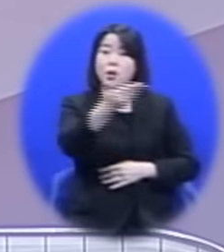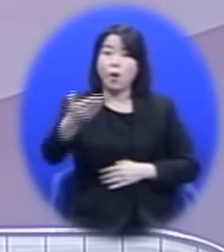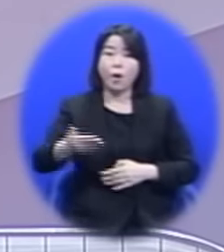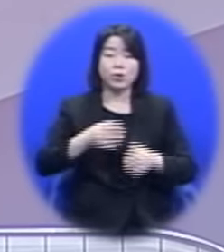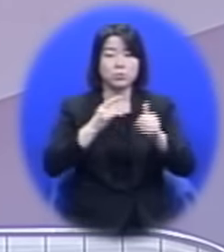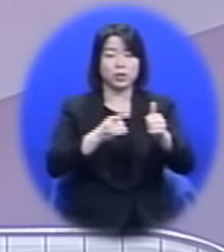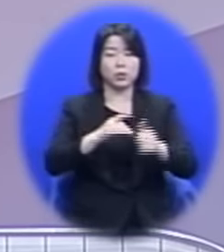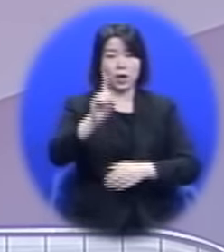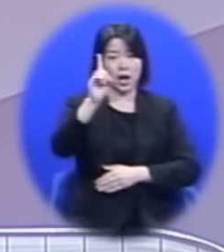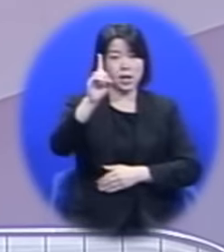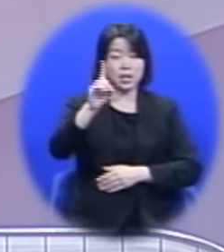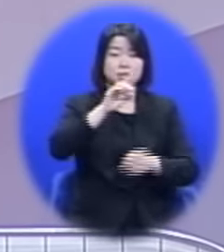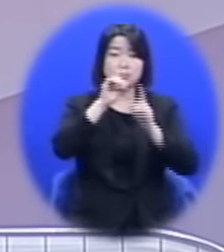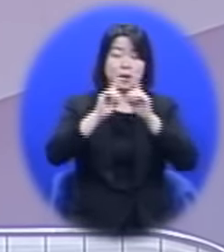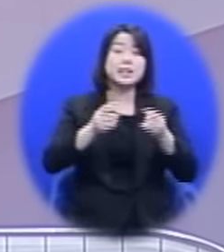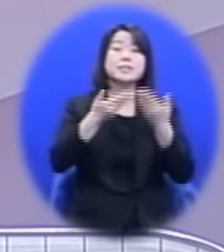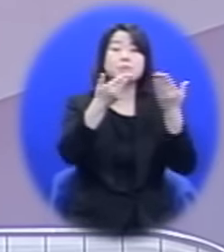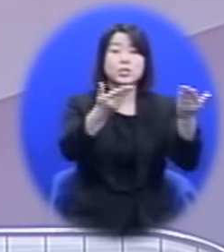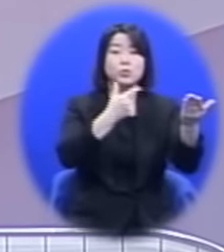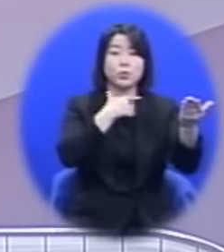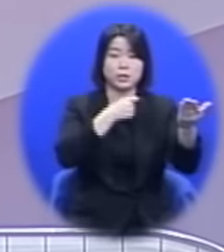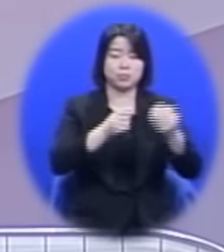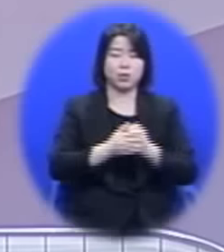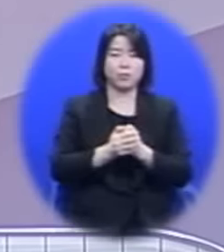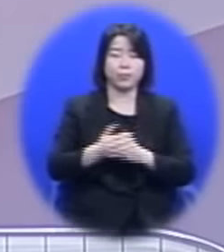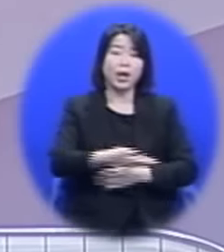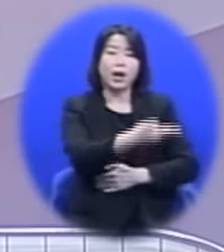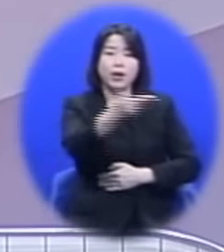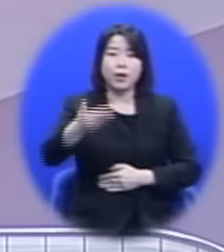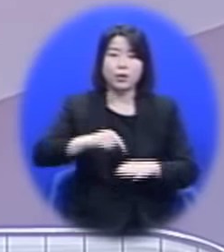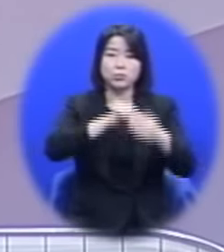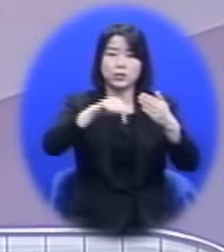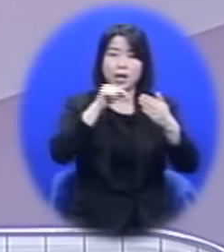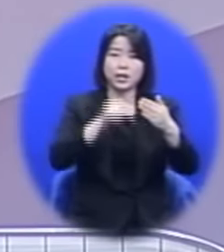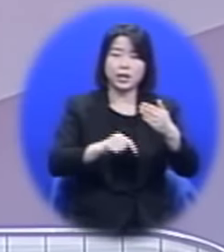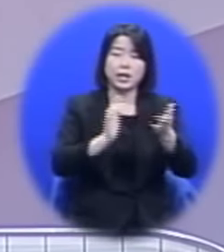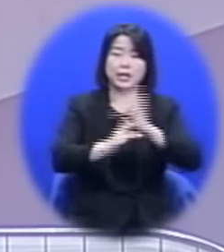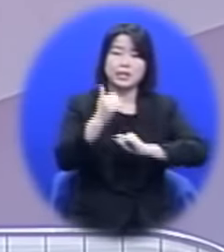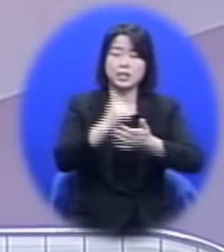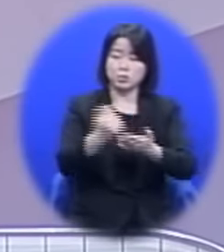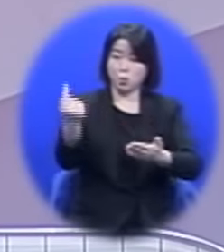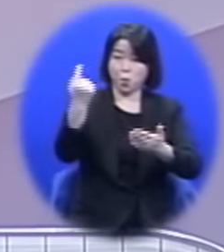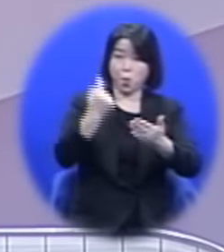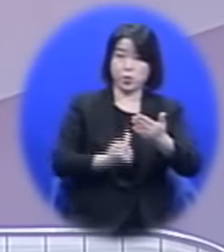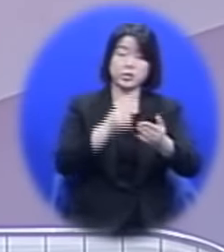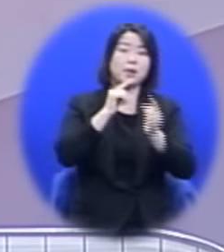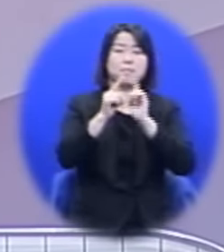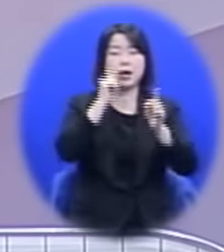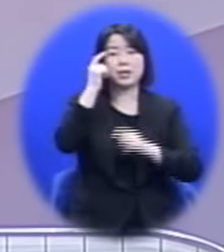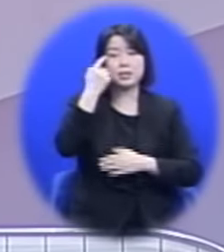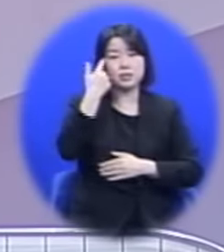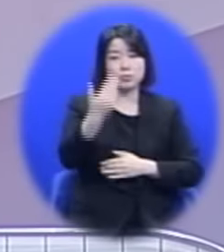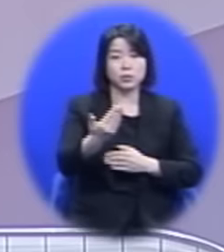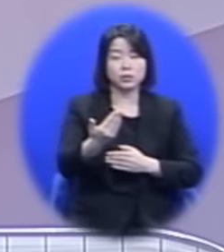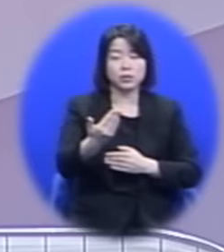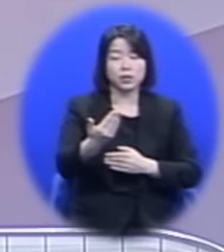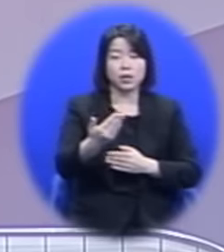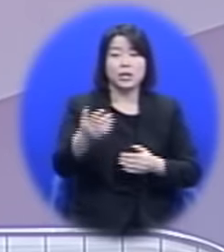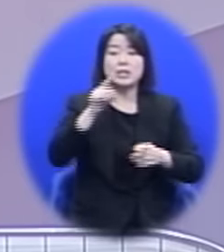여러분들에게도 한 가지만 말씀드립니다. 여러분 안에 예수님이 오셨다는 말씀을